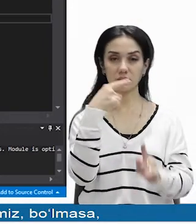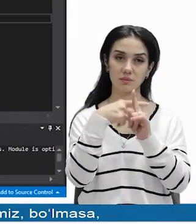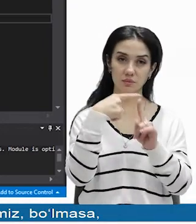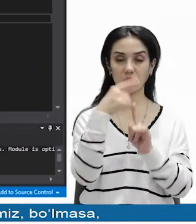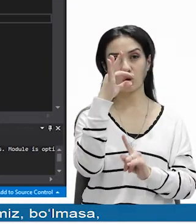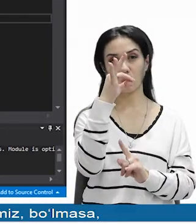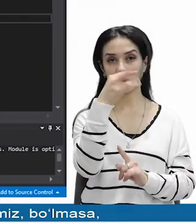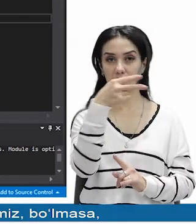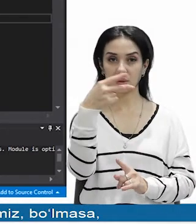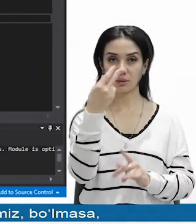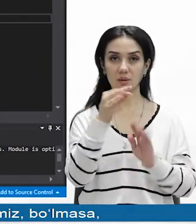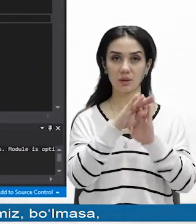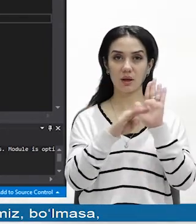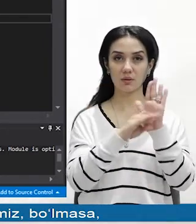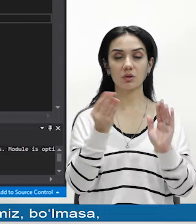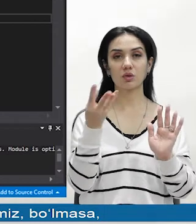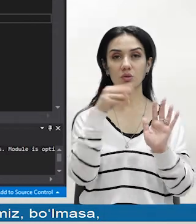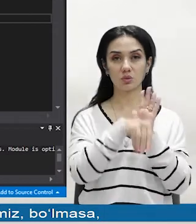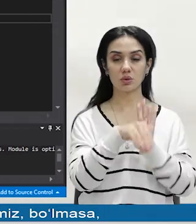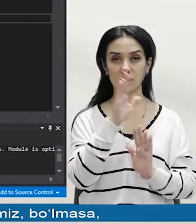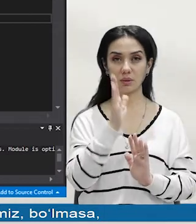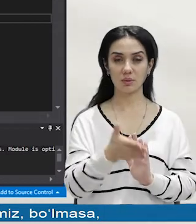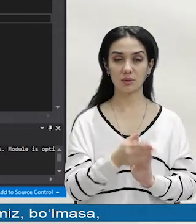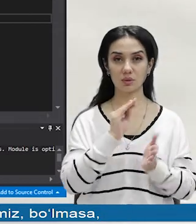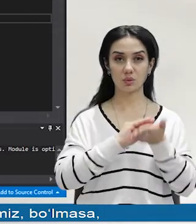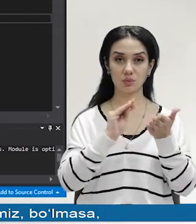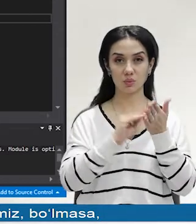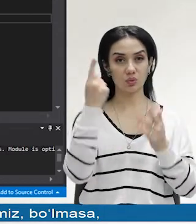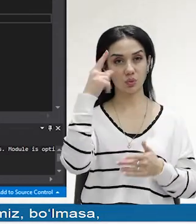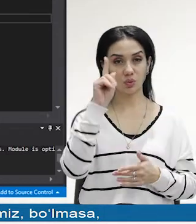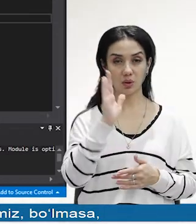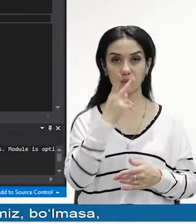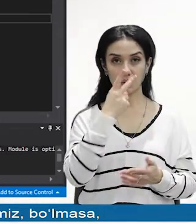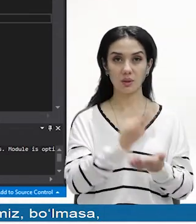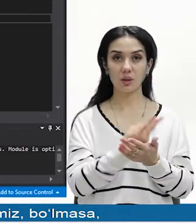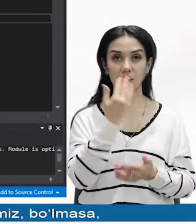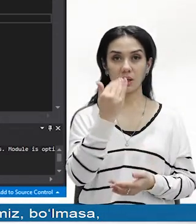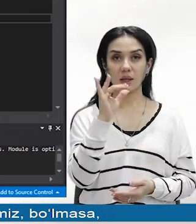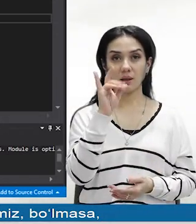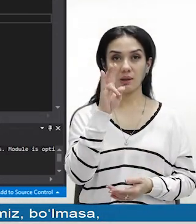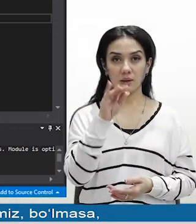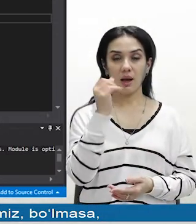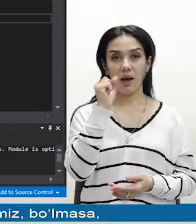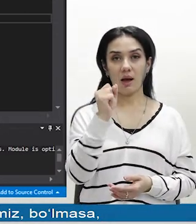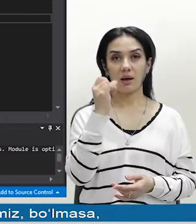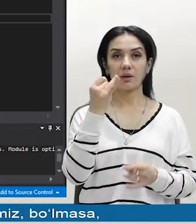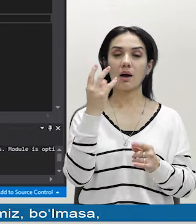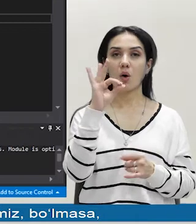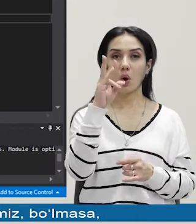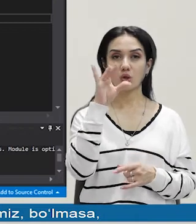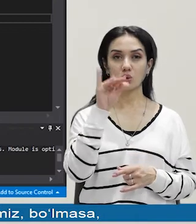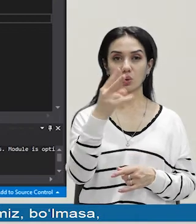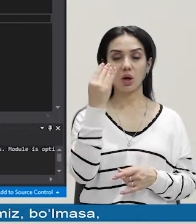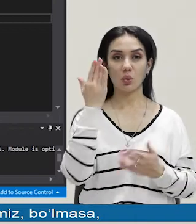0 ga tengligini aniqlovchi dastur tuzamiz. Agar mana a int a ani konsoldan